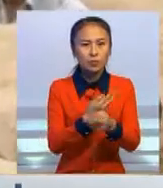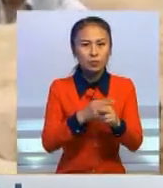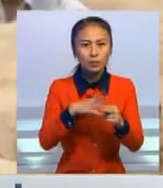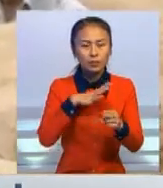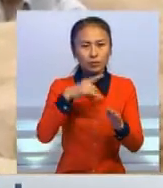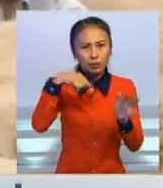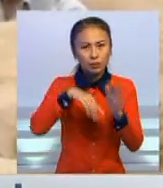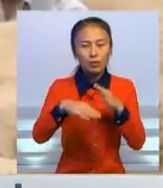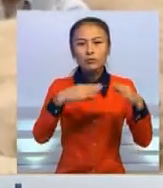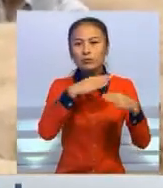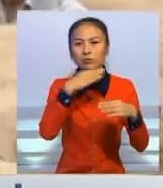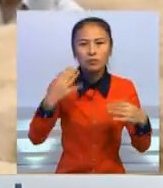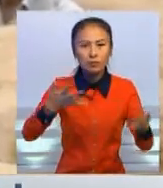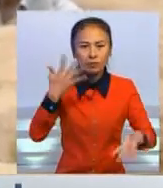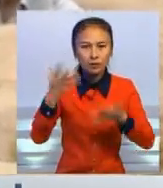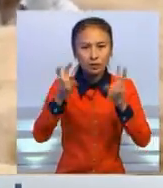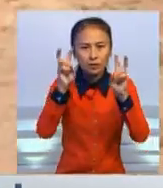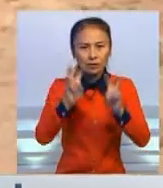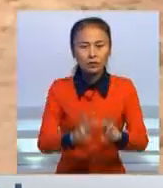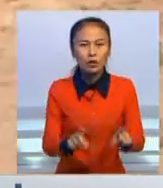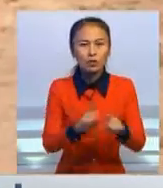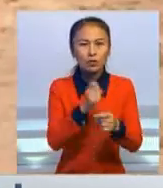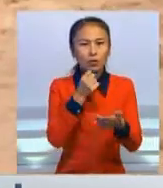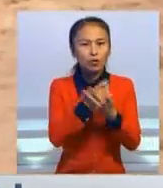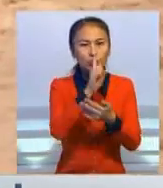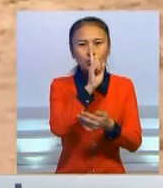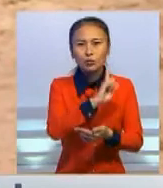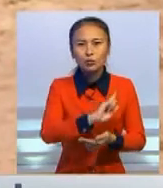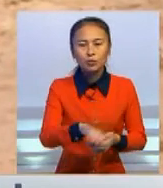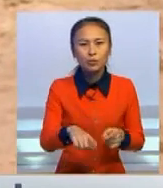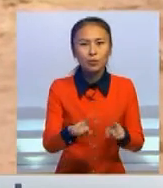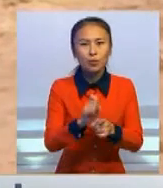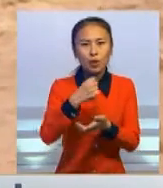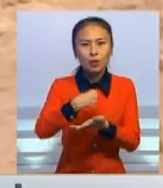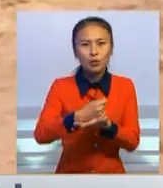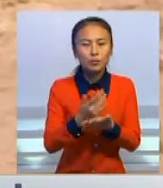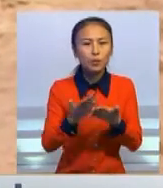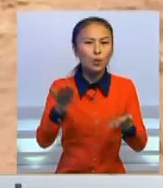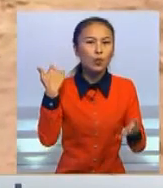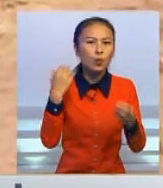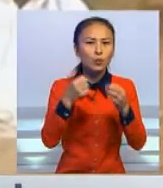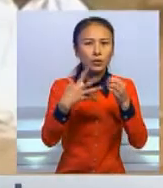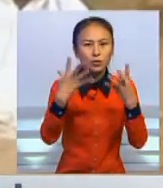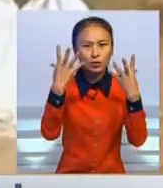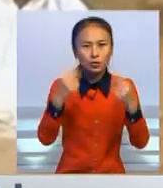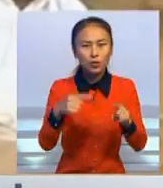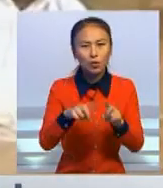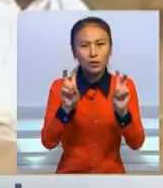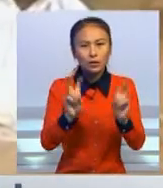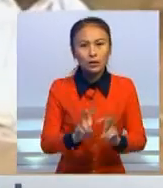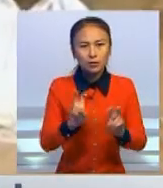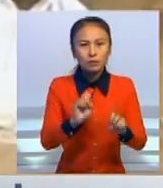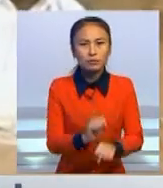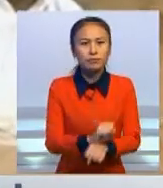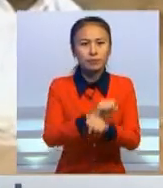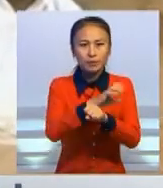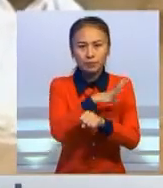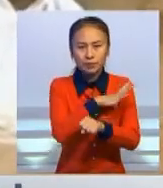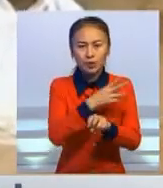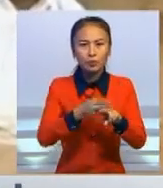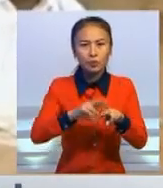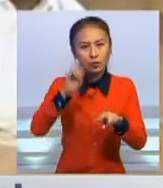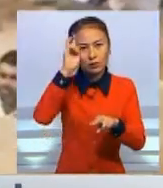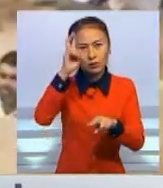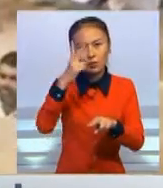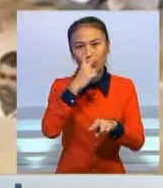көміп, талабымыз орындалмаса, бұл жерден кетпейміз деп бекініп алған. Бұған дейінде олар 15 күн бойы осында отырып наразылық танытқан еді.